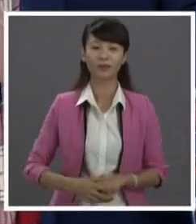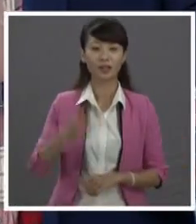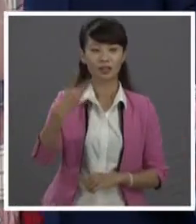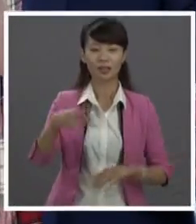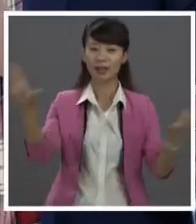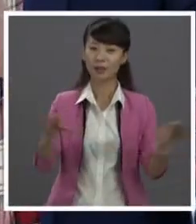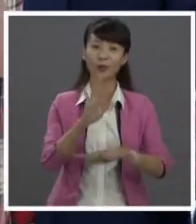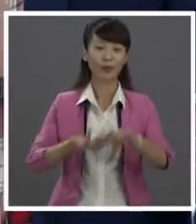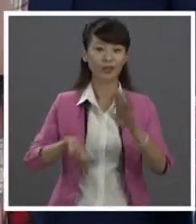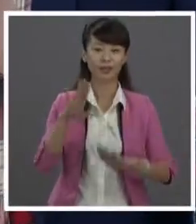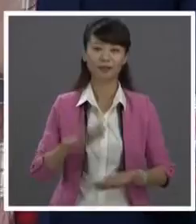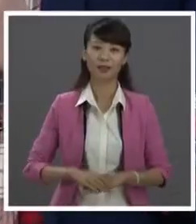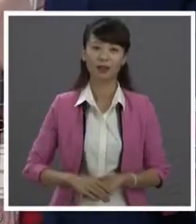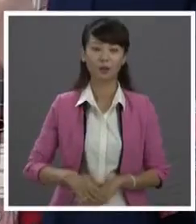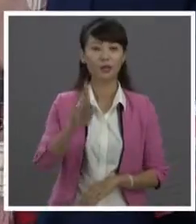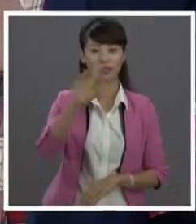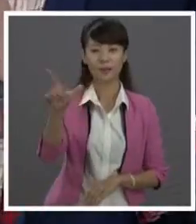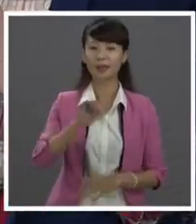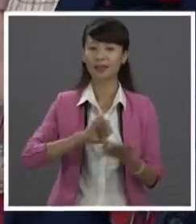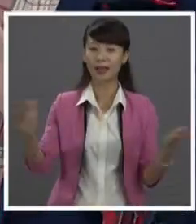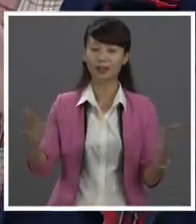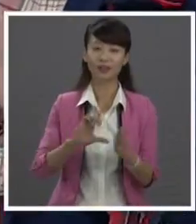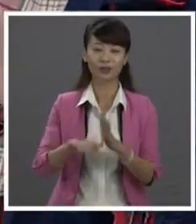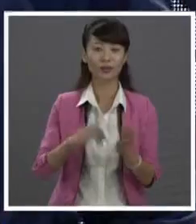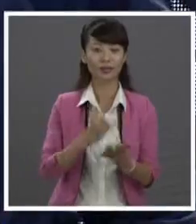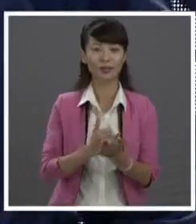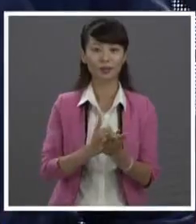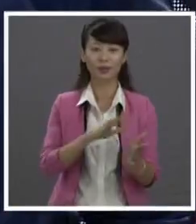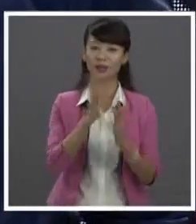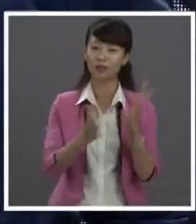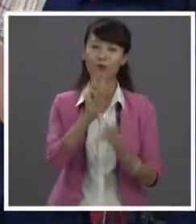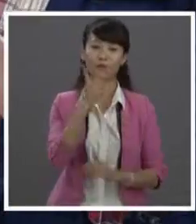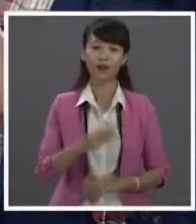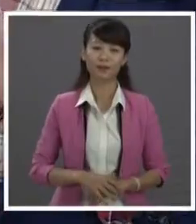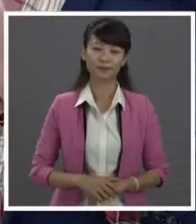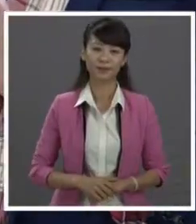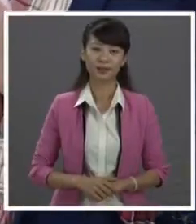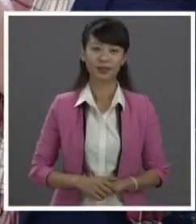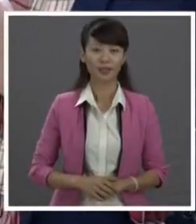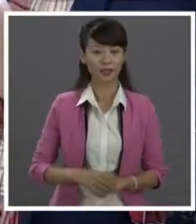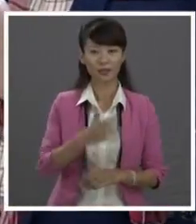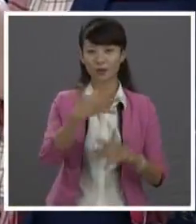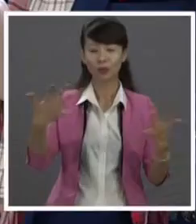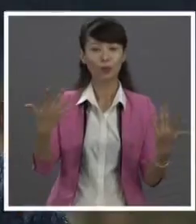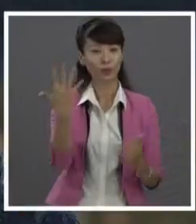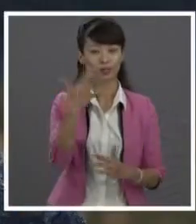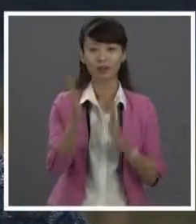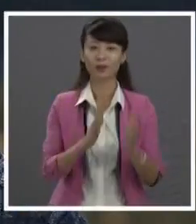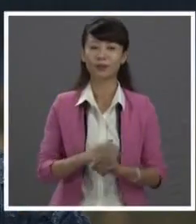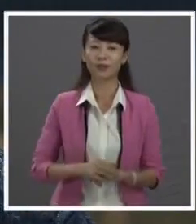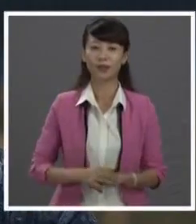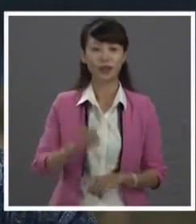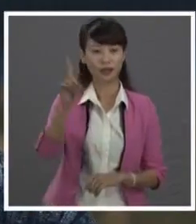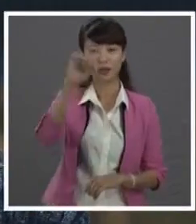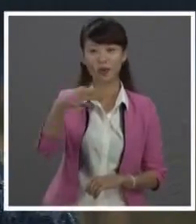艺， 然后我们刚才看到18大的时候，您也在里面进行手语翻译。那个得打多少手语啊？ 对，很长的时间， 大概打